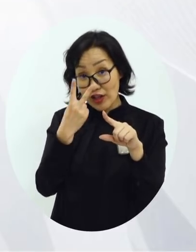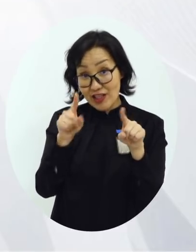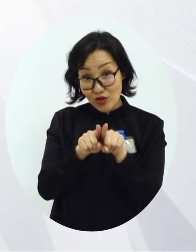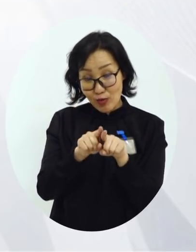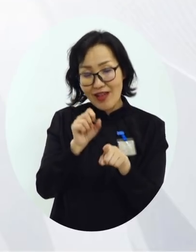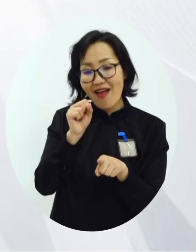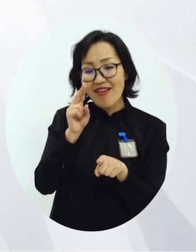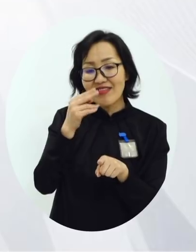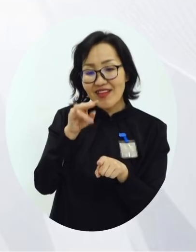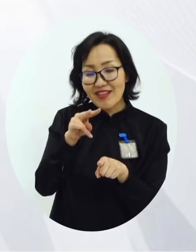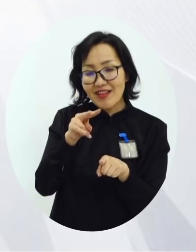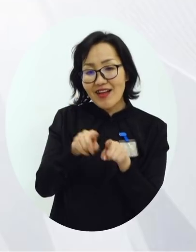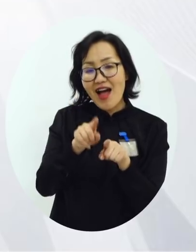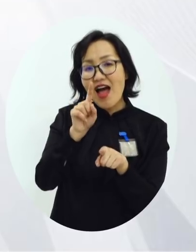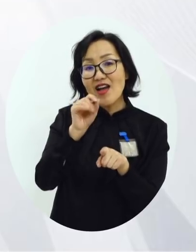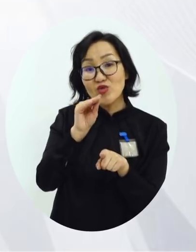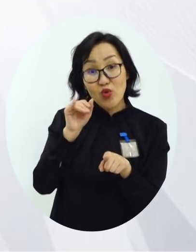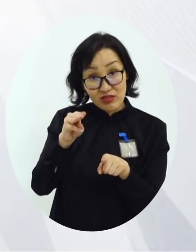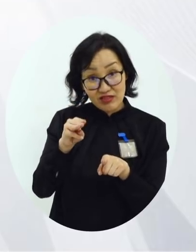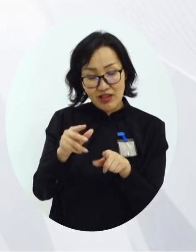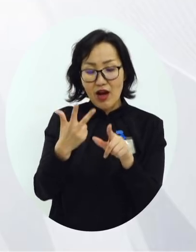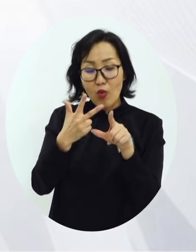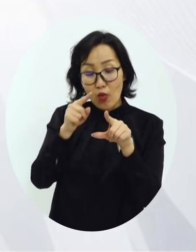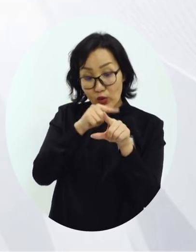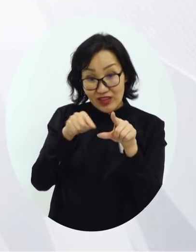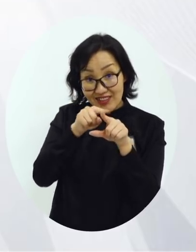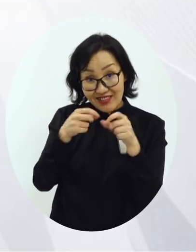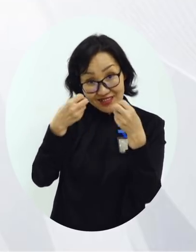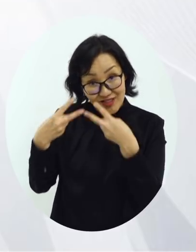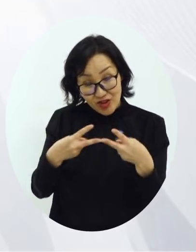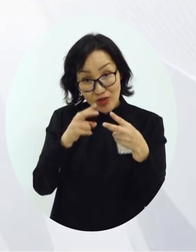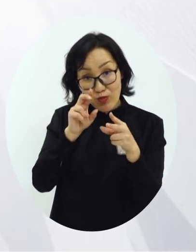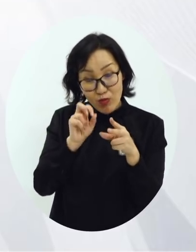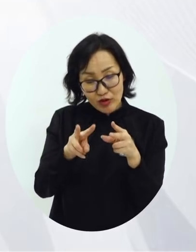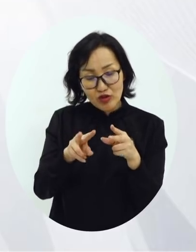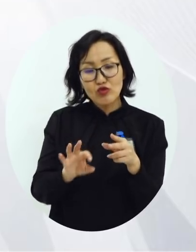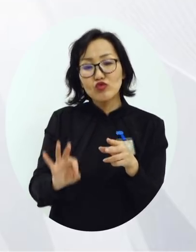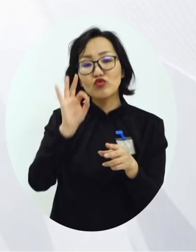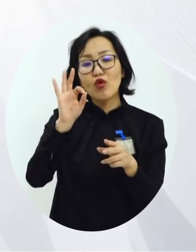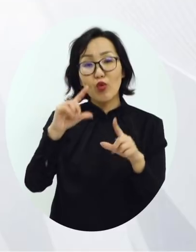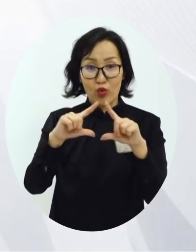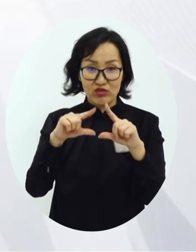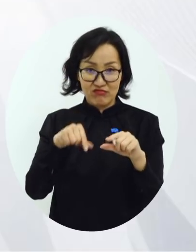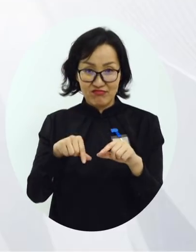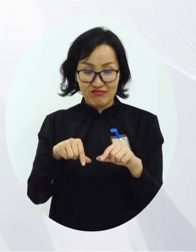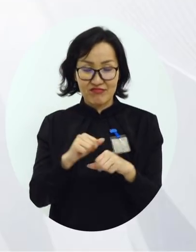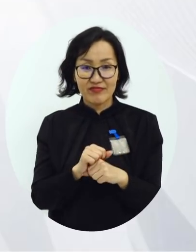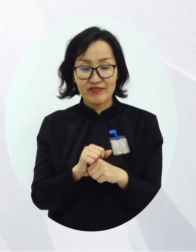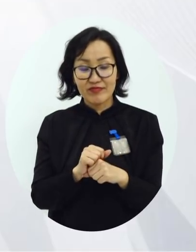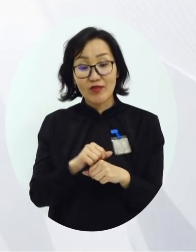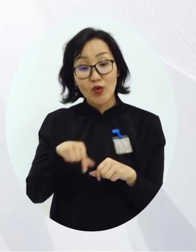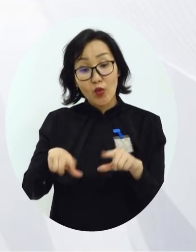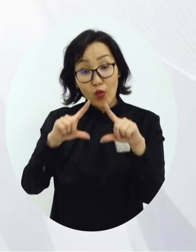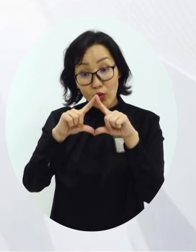адил хажууд. Гурван тал нь тэнцүү байвал бидний өмнө үүдсэн зөв гурвалжин байх нь шүү дээ.